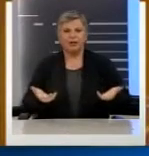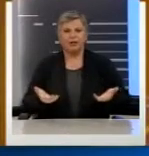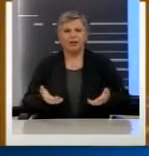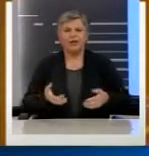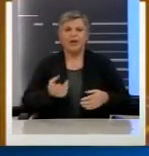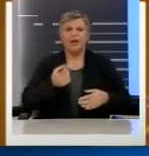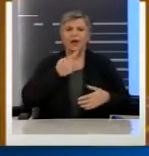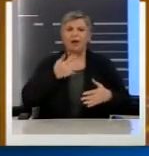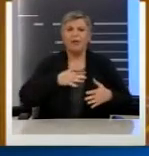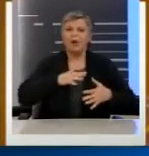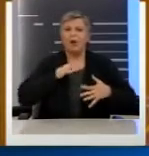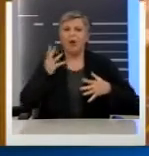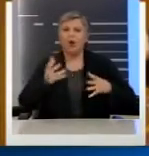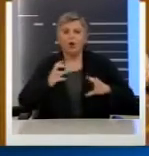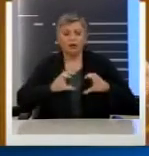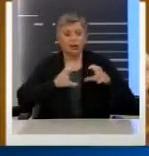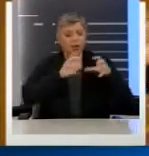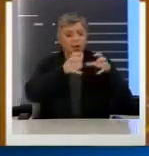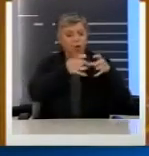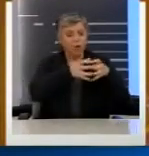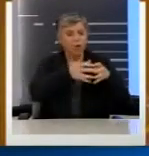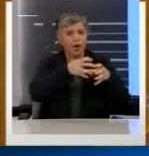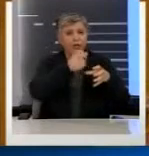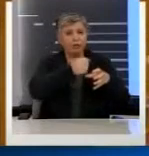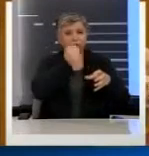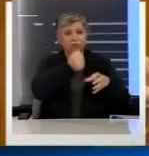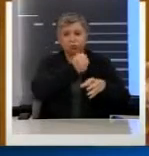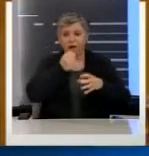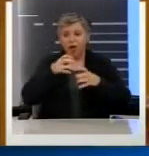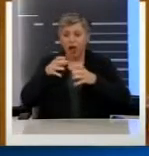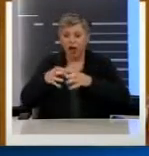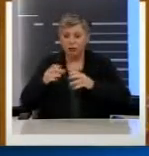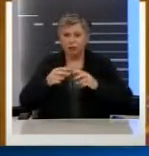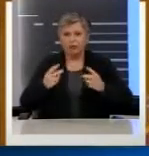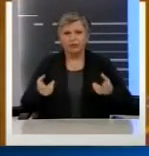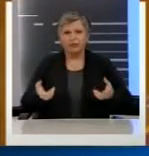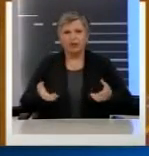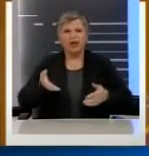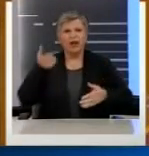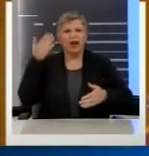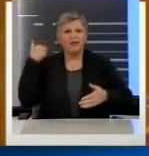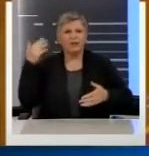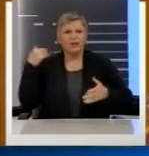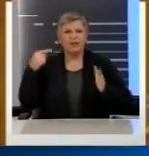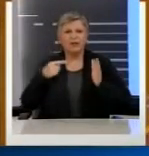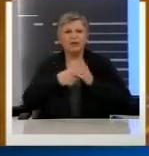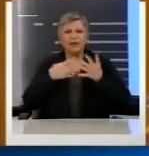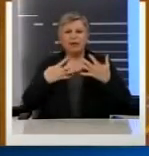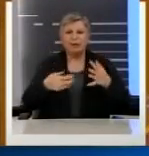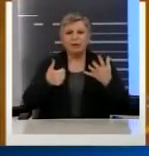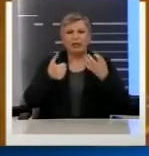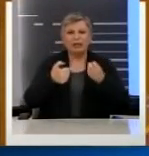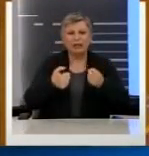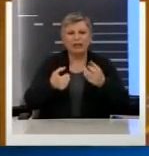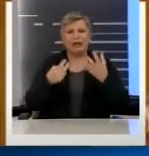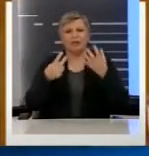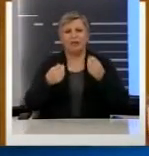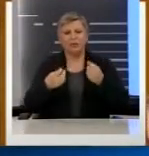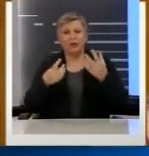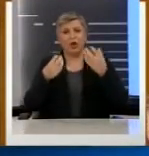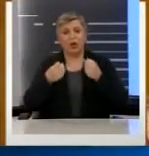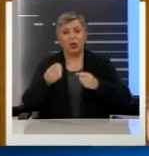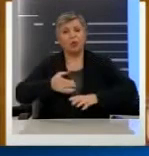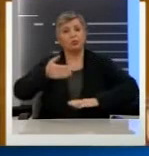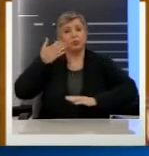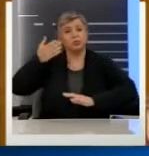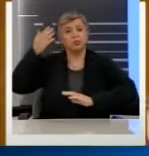διαφωτισμού ενάντια στο σκοταδισμό. Εντάξει, αυτά τα λέγαμε το 50, το 60, το 70, το 80, του προηγούμενου αιώνα. Το 2017 να τα